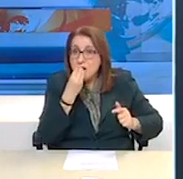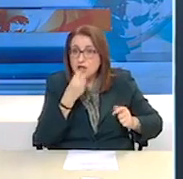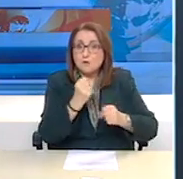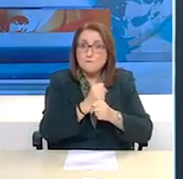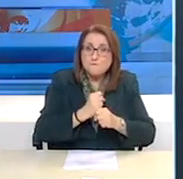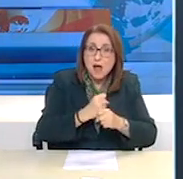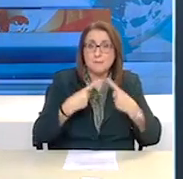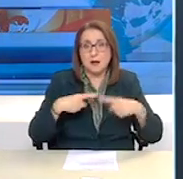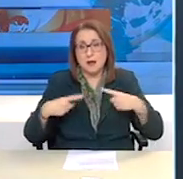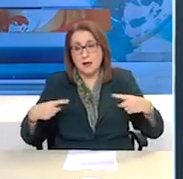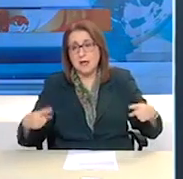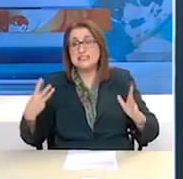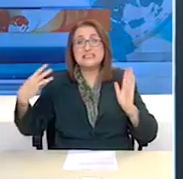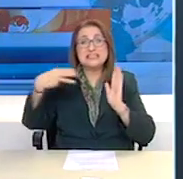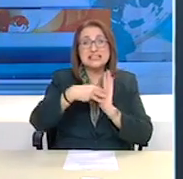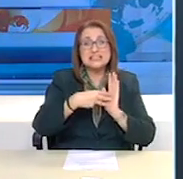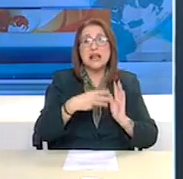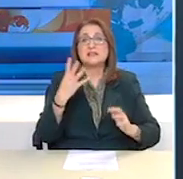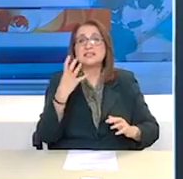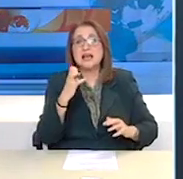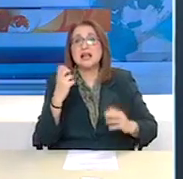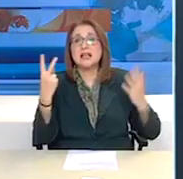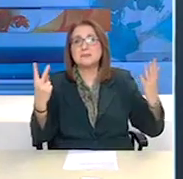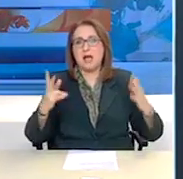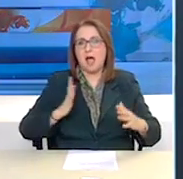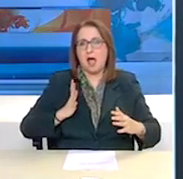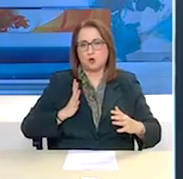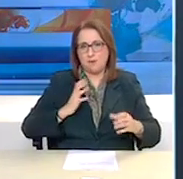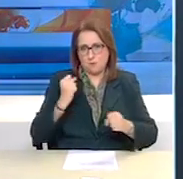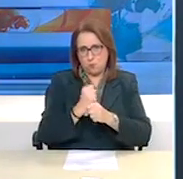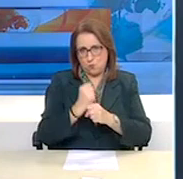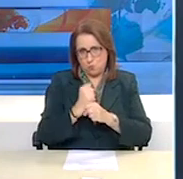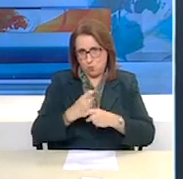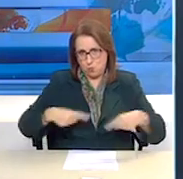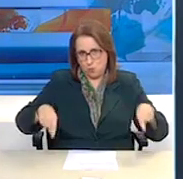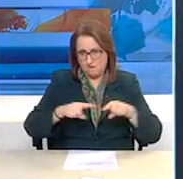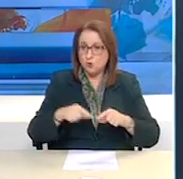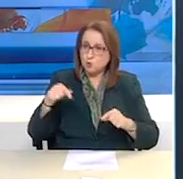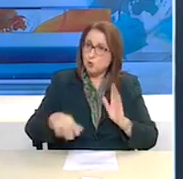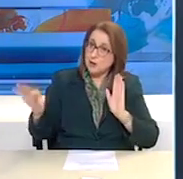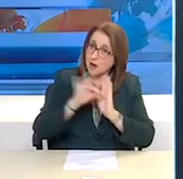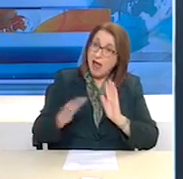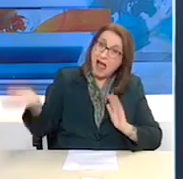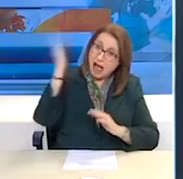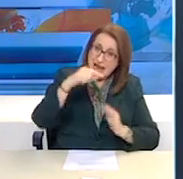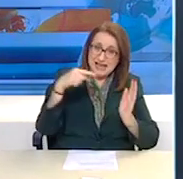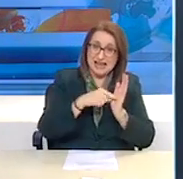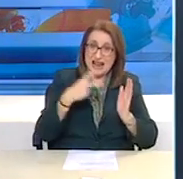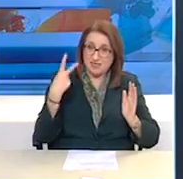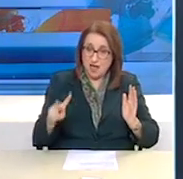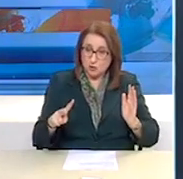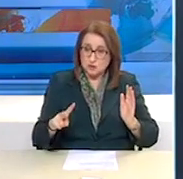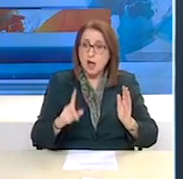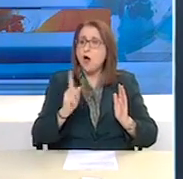στους οποίους απασχολούνται 3.047 υπάλληλοι. Το πρόγραμμα ενισχύθηκε με περίπου 1.200 εργαζομένους από τις δημοτικές υποδομές